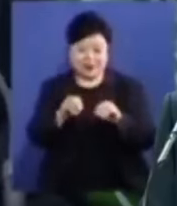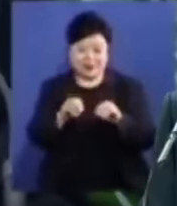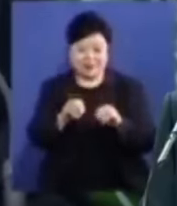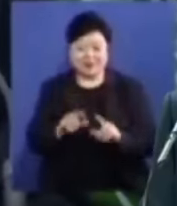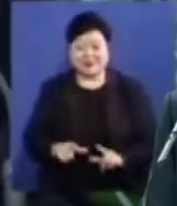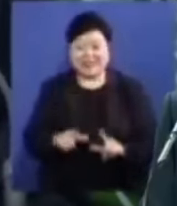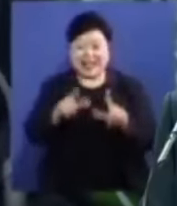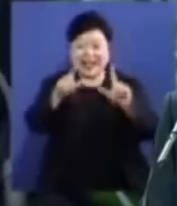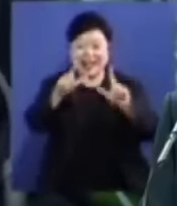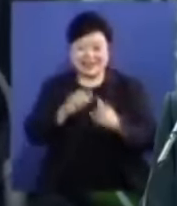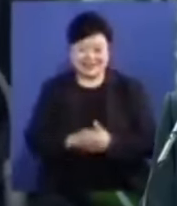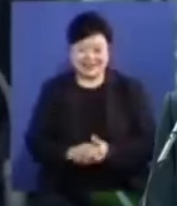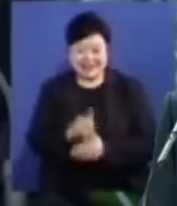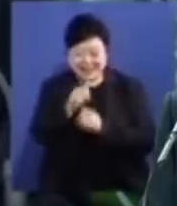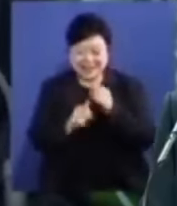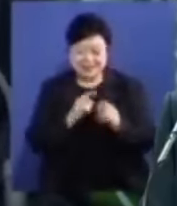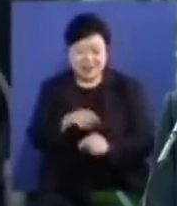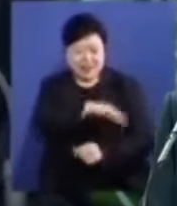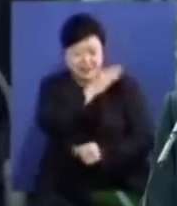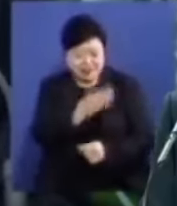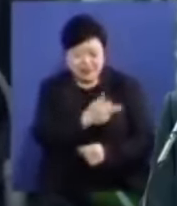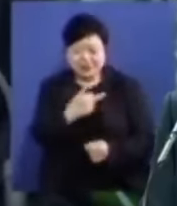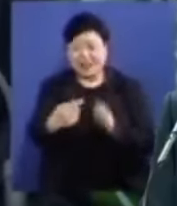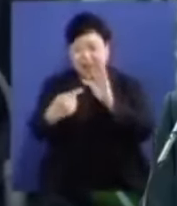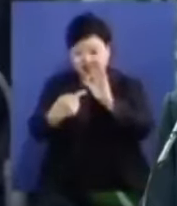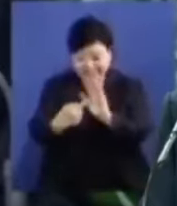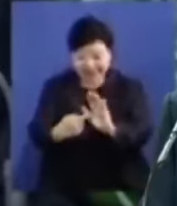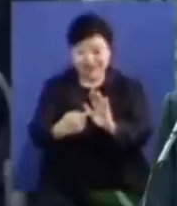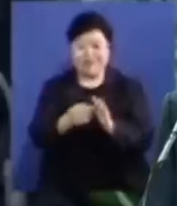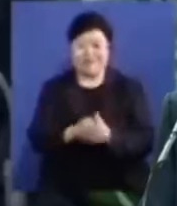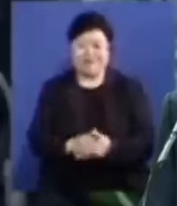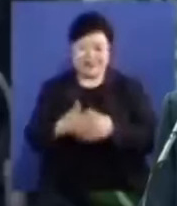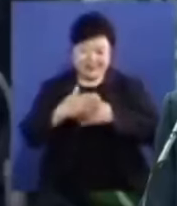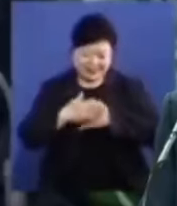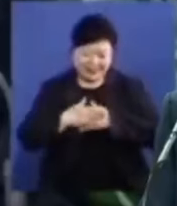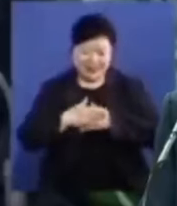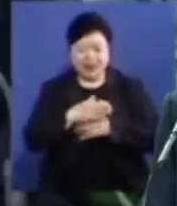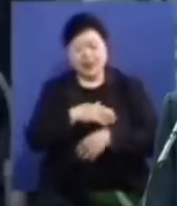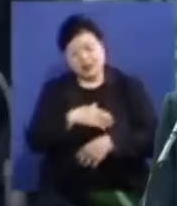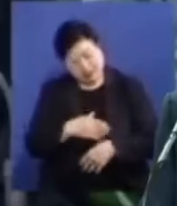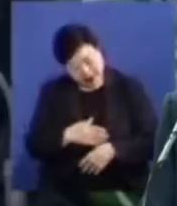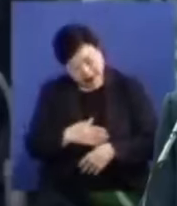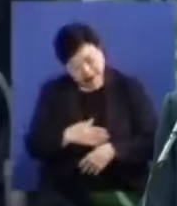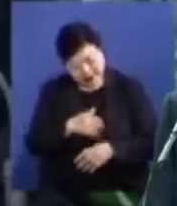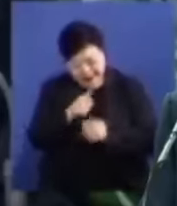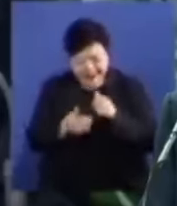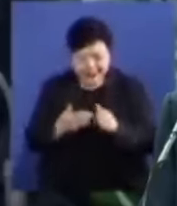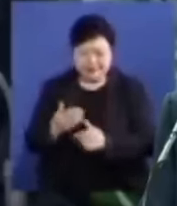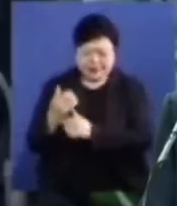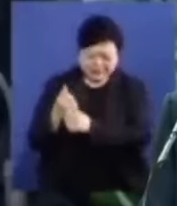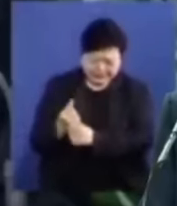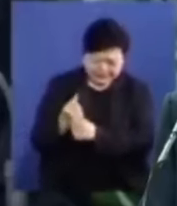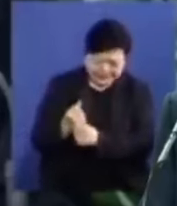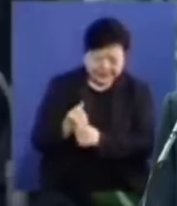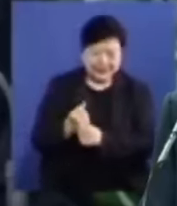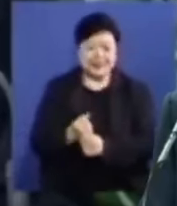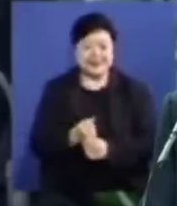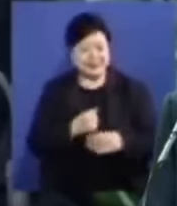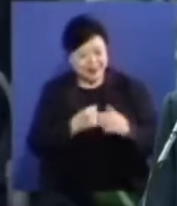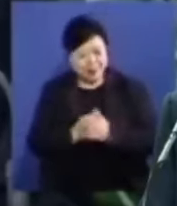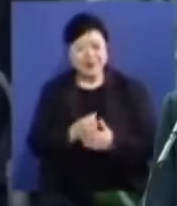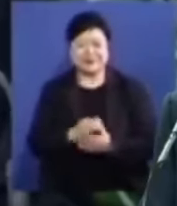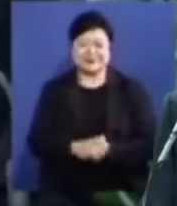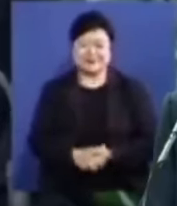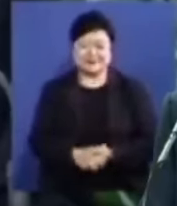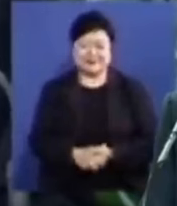그날 하나님의 능력이 크게 나타나는 것은 내가 약할 때 하나님께 의지했기 때문인